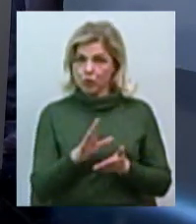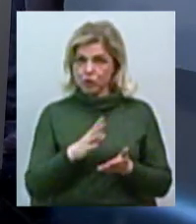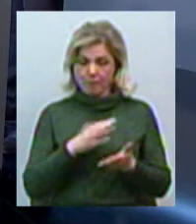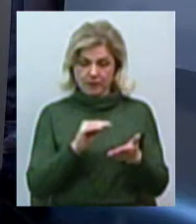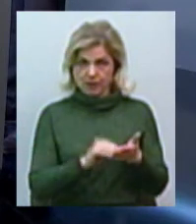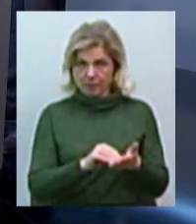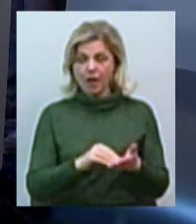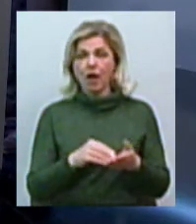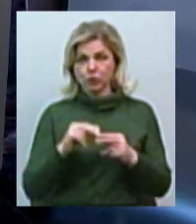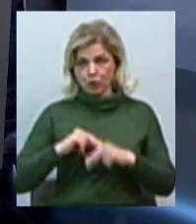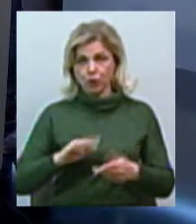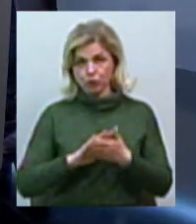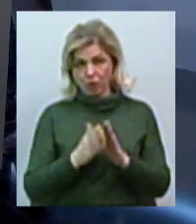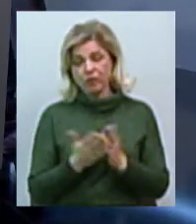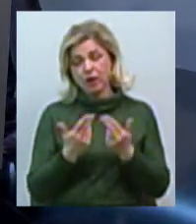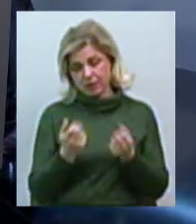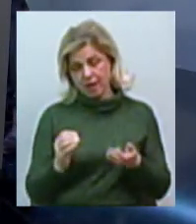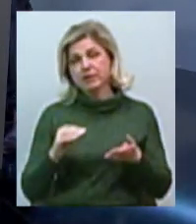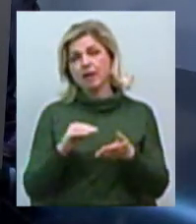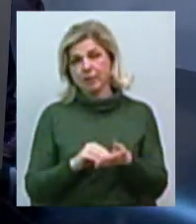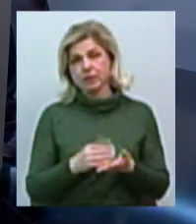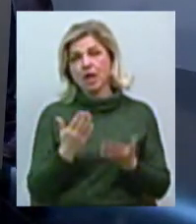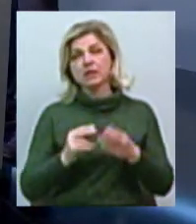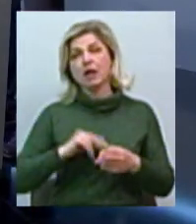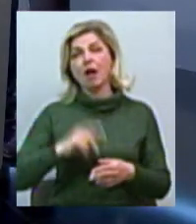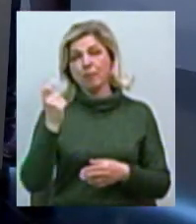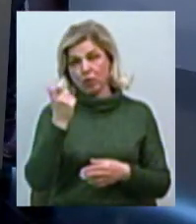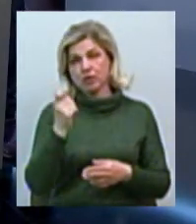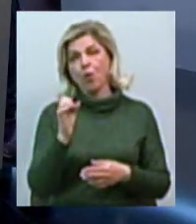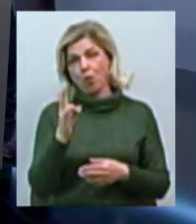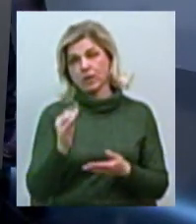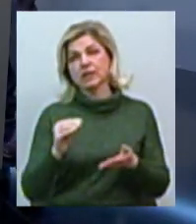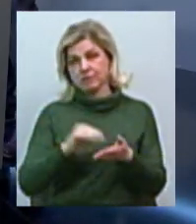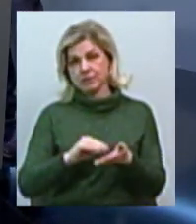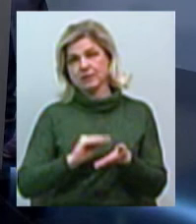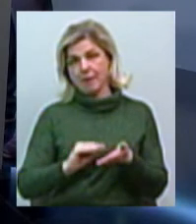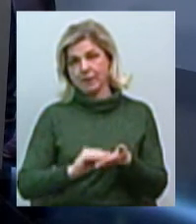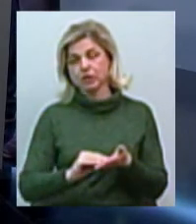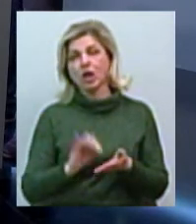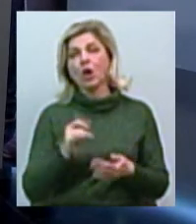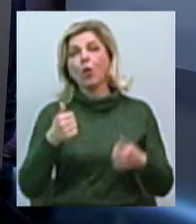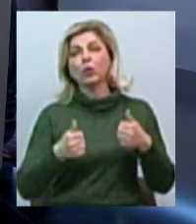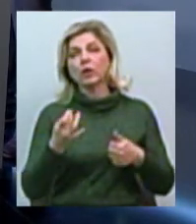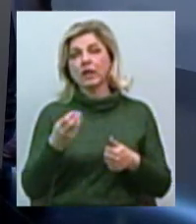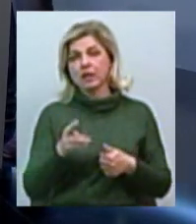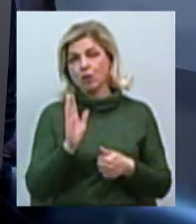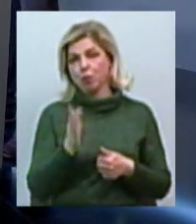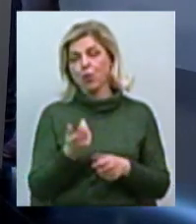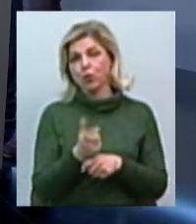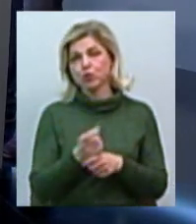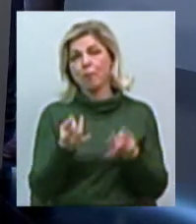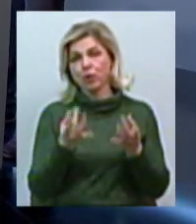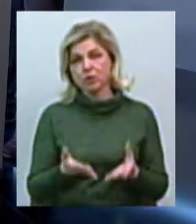запишуть в контракті. Якщо роботодавець захоче записати, він запише. От. І тут конкуренція буде дуже проста. Не